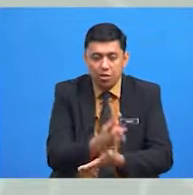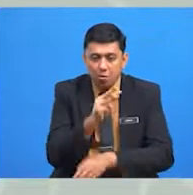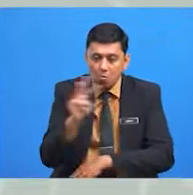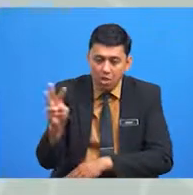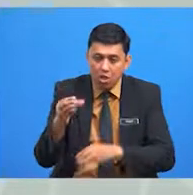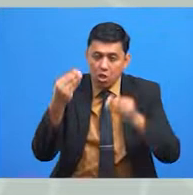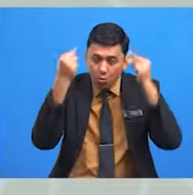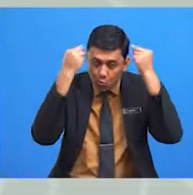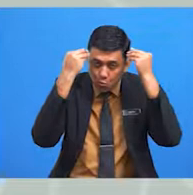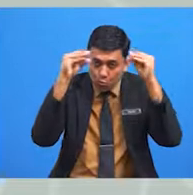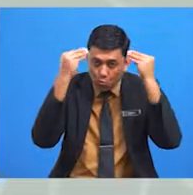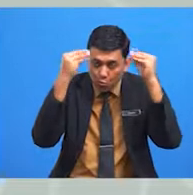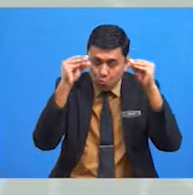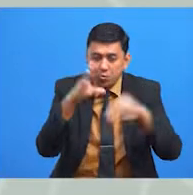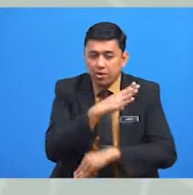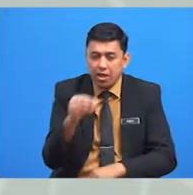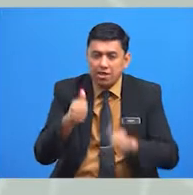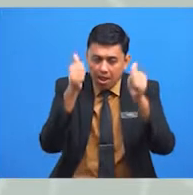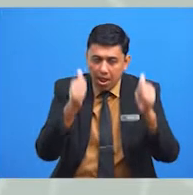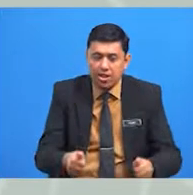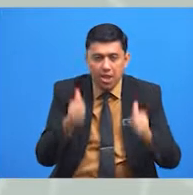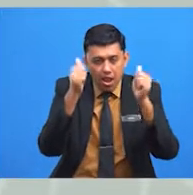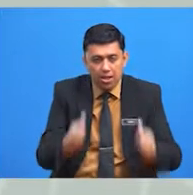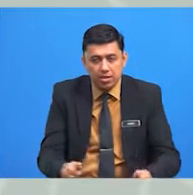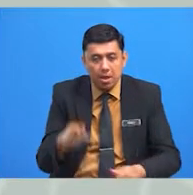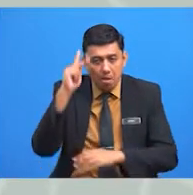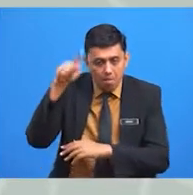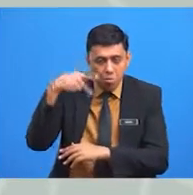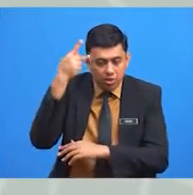guru-guru dan ahli-ahli politik Melayu.